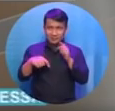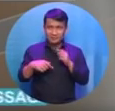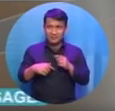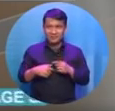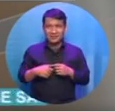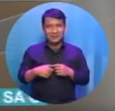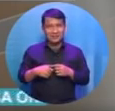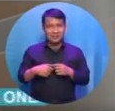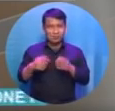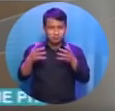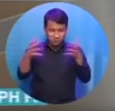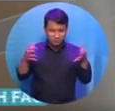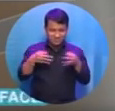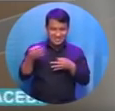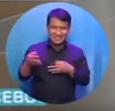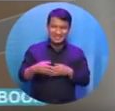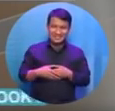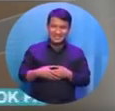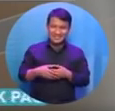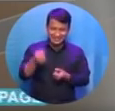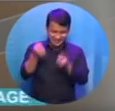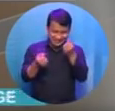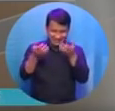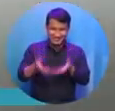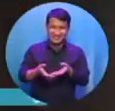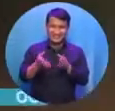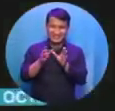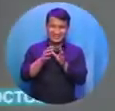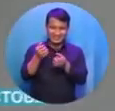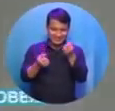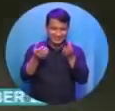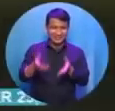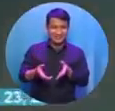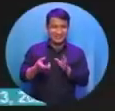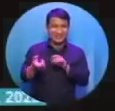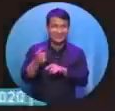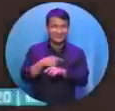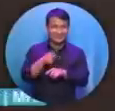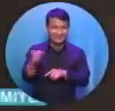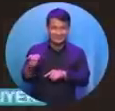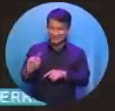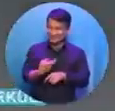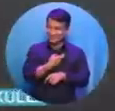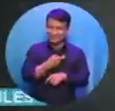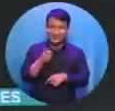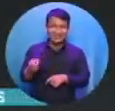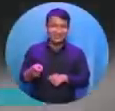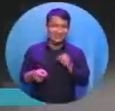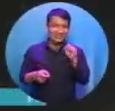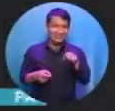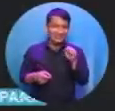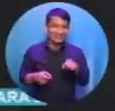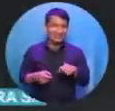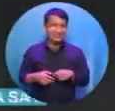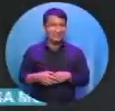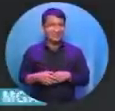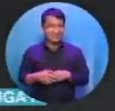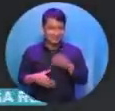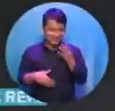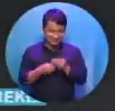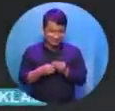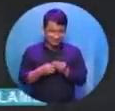ano mataba? Barangay ba yan? Driver po yun ng barangay, sir. Isa rin ba yan sa nanakit sa inyo, sir? Opo. So, bali,